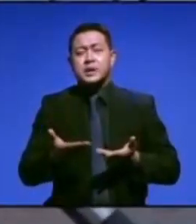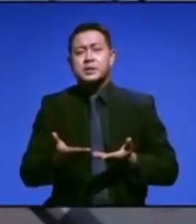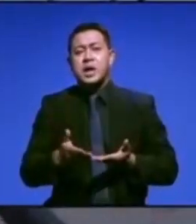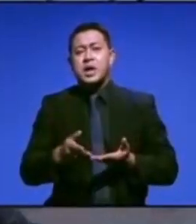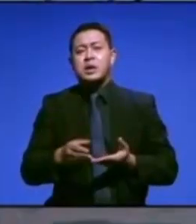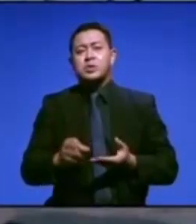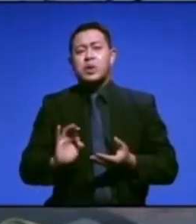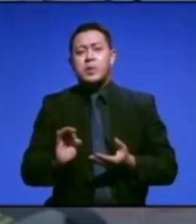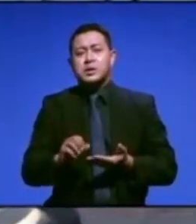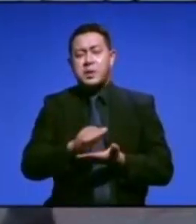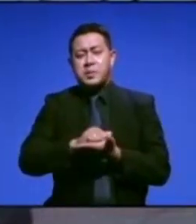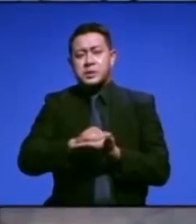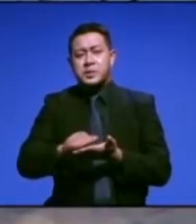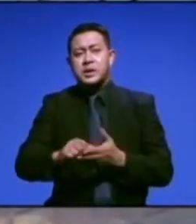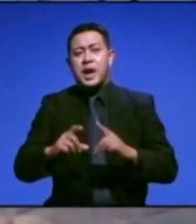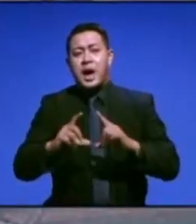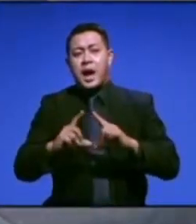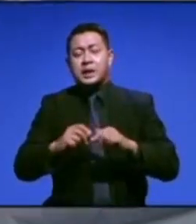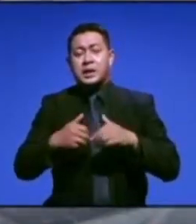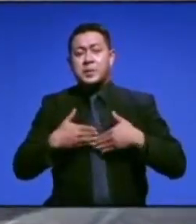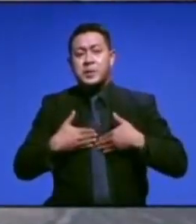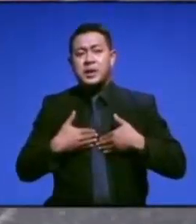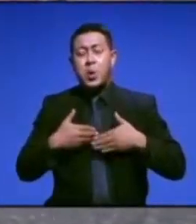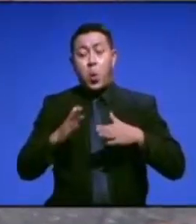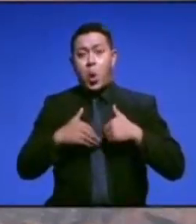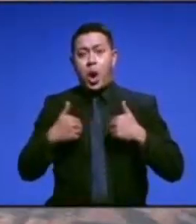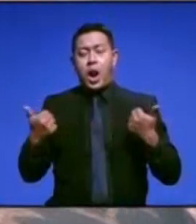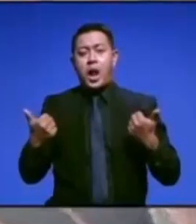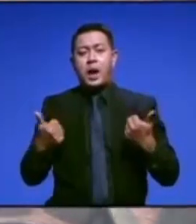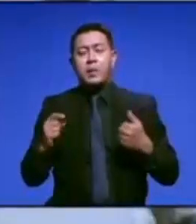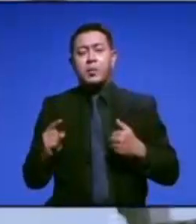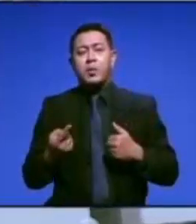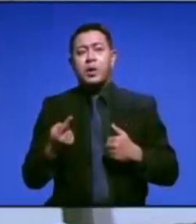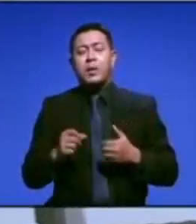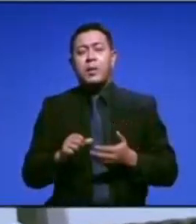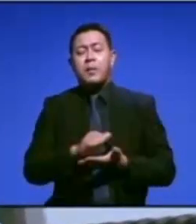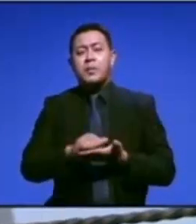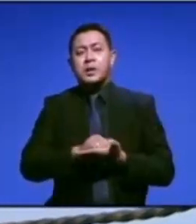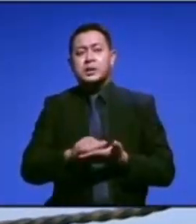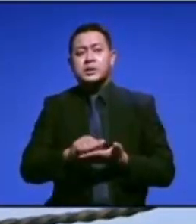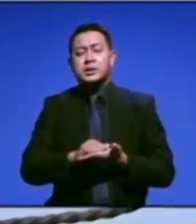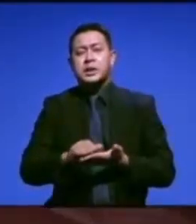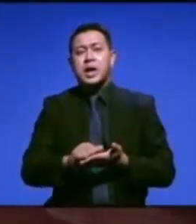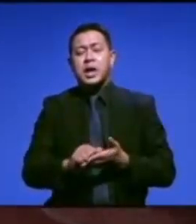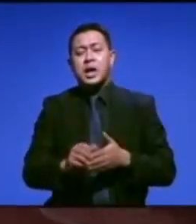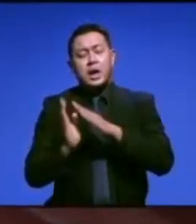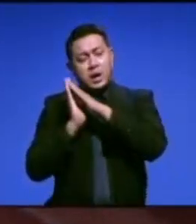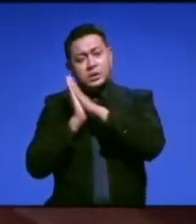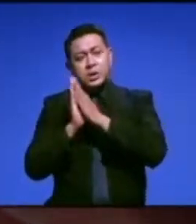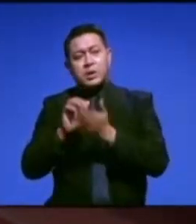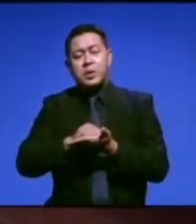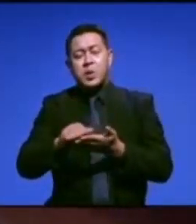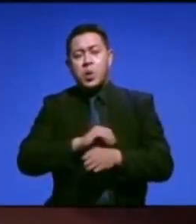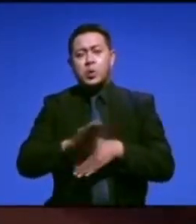cleaning. Alat-alat yang dimiliki juga lengkap, mulai dari membersihkan sofa, kasur, hingga